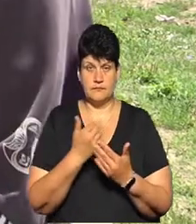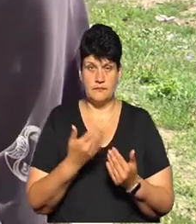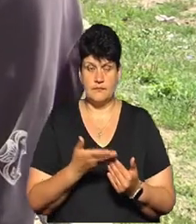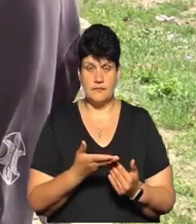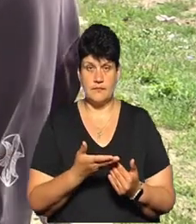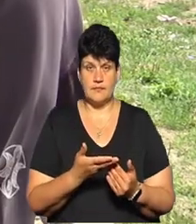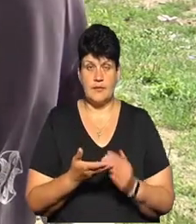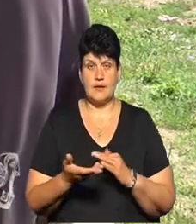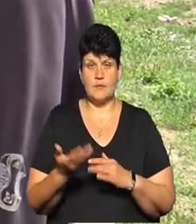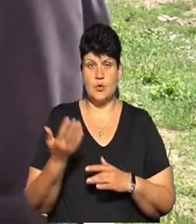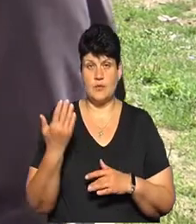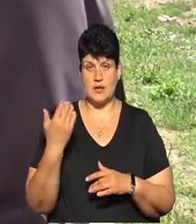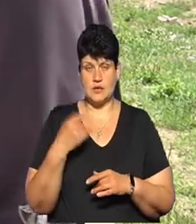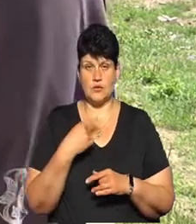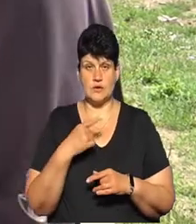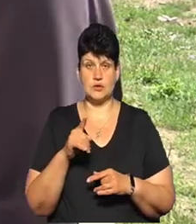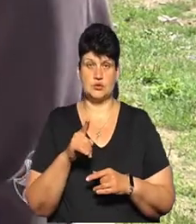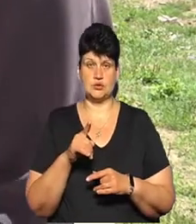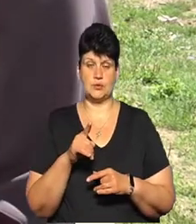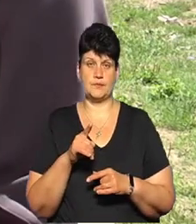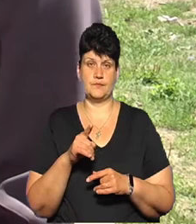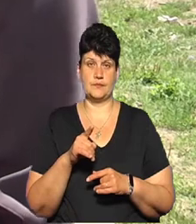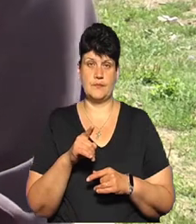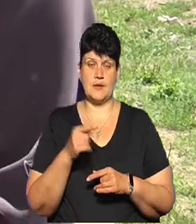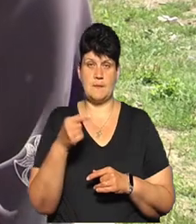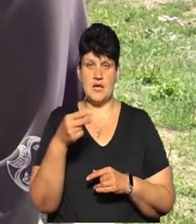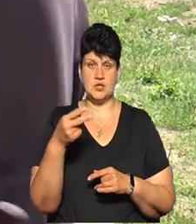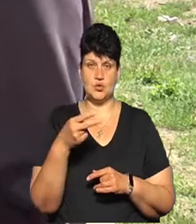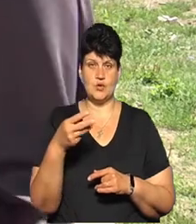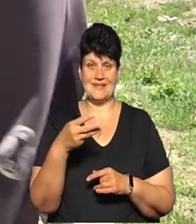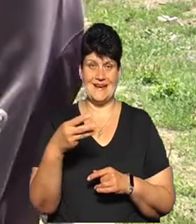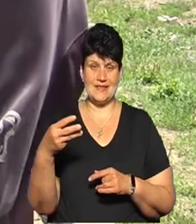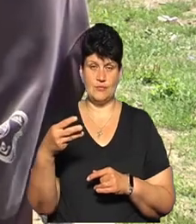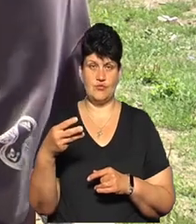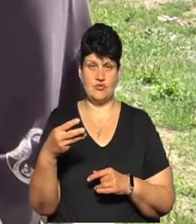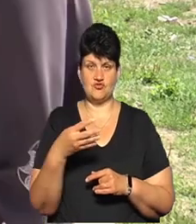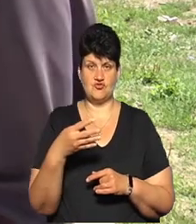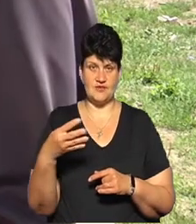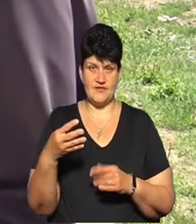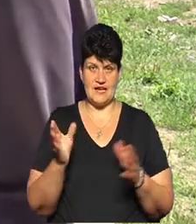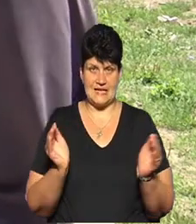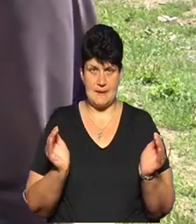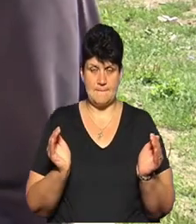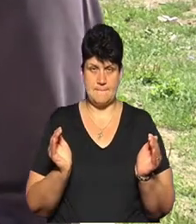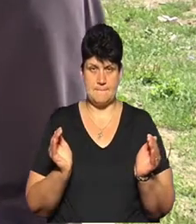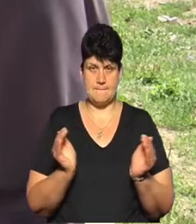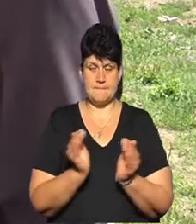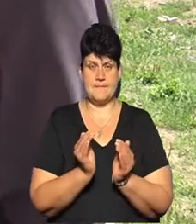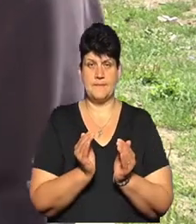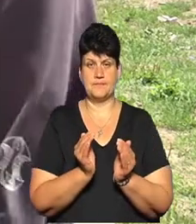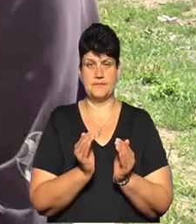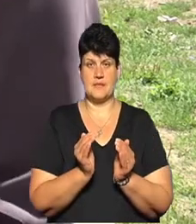попередніх даних вони сказали, що перший, другий, третій поверх, четвертий притягнути стіну, а п'ятий